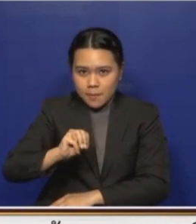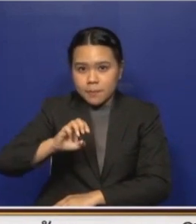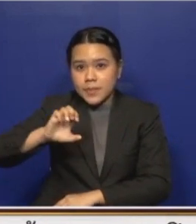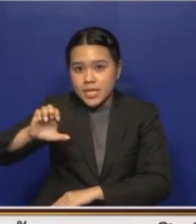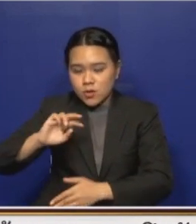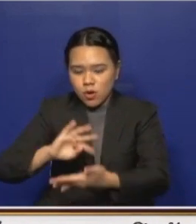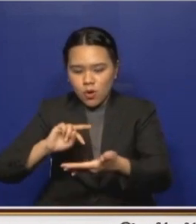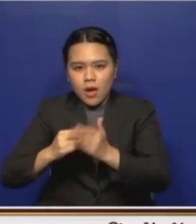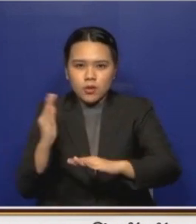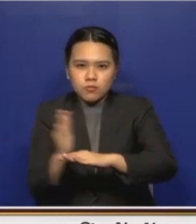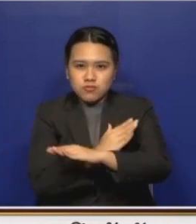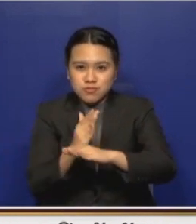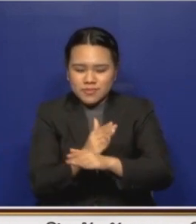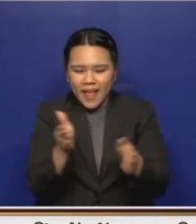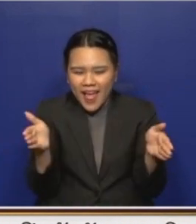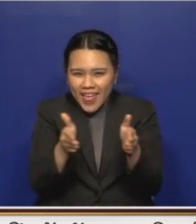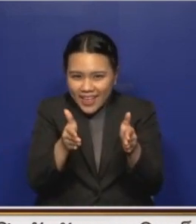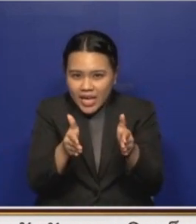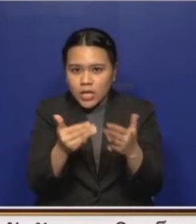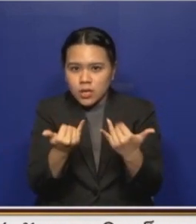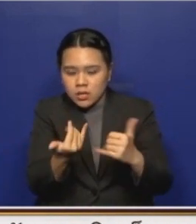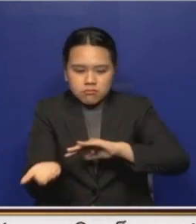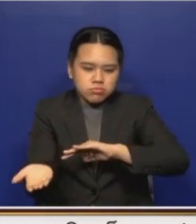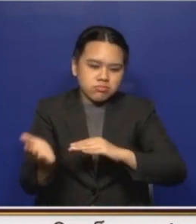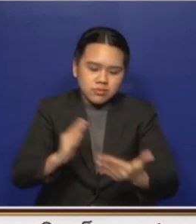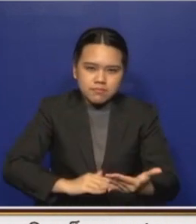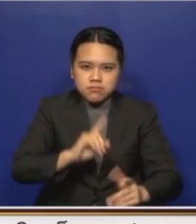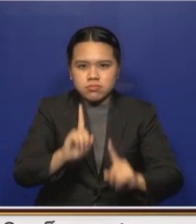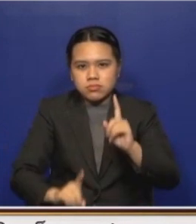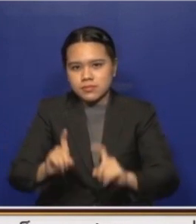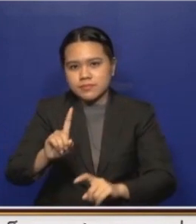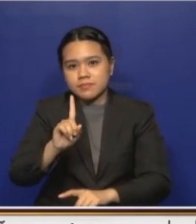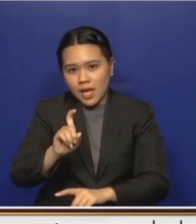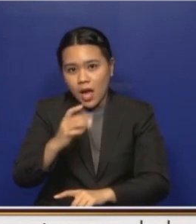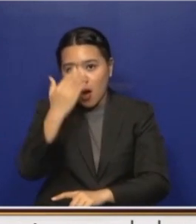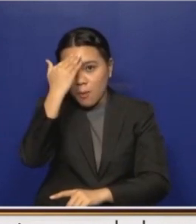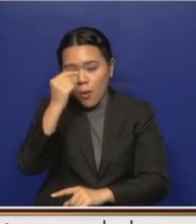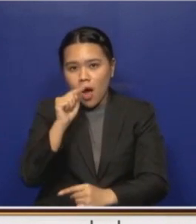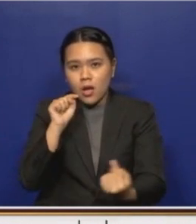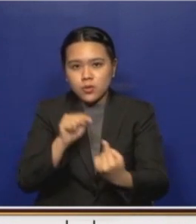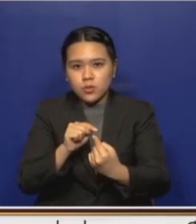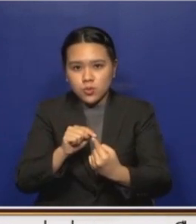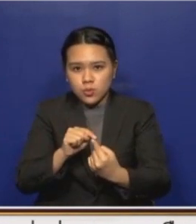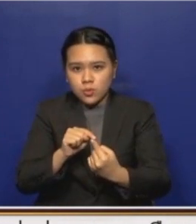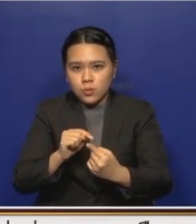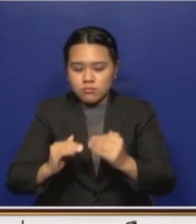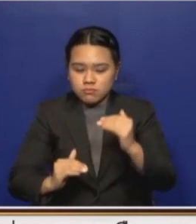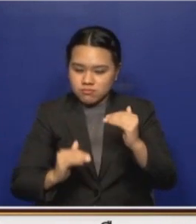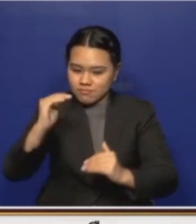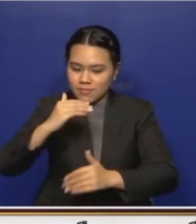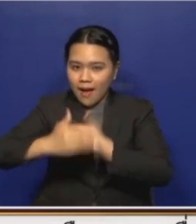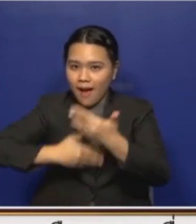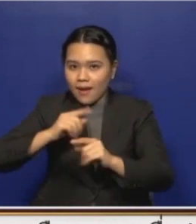ระนาดเพราะความได้เปรียบทางสิทธิทางการค้าหมดไปฮะยังไม่หนำใจฮะไปดูแผ่นต่อไปครับ